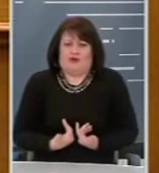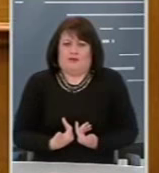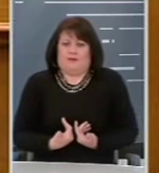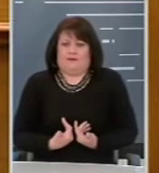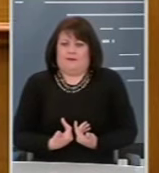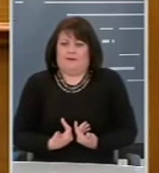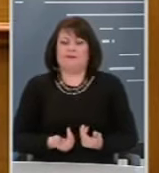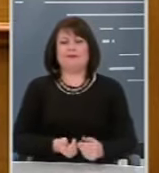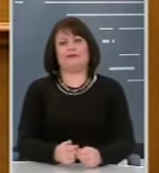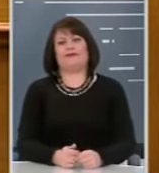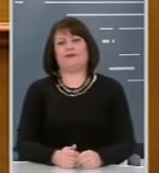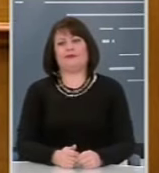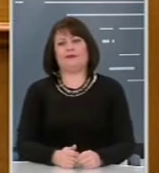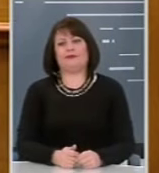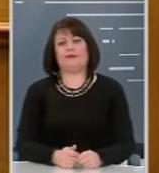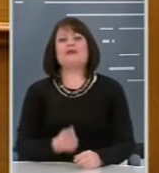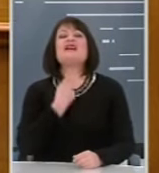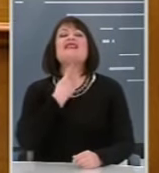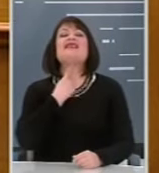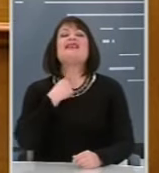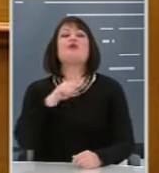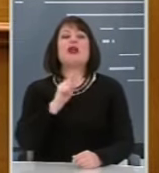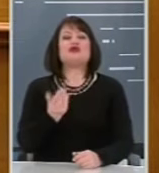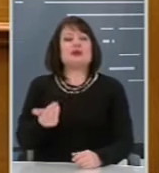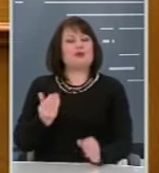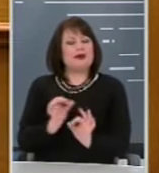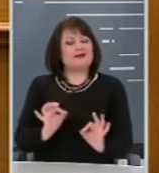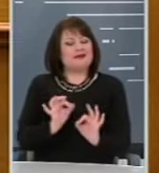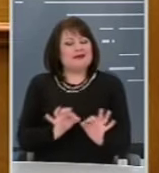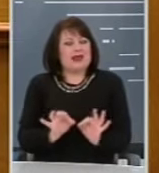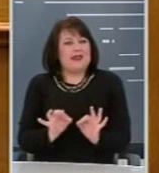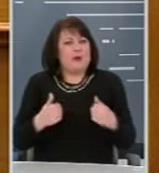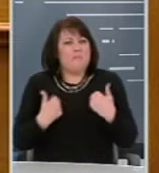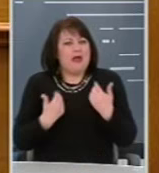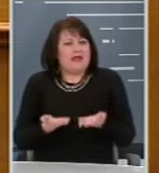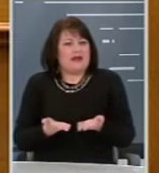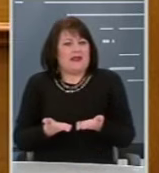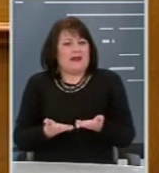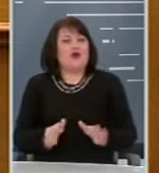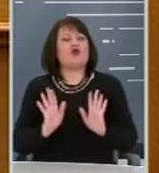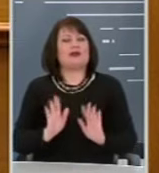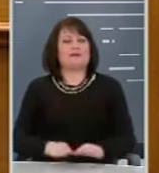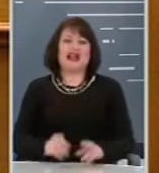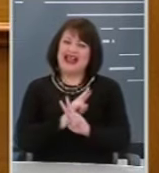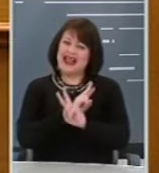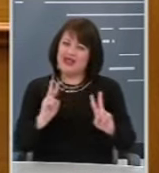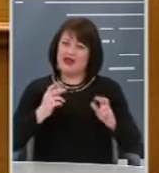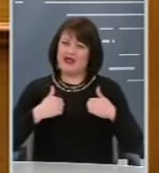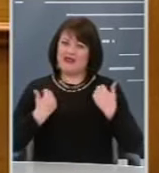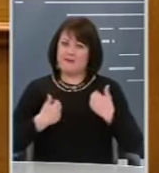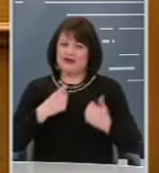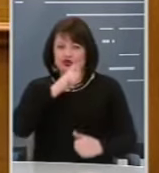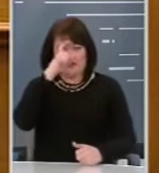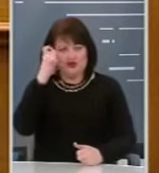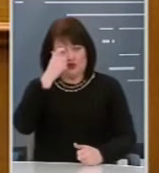παιχνίδι όμως επειδή δεν μου αρέσουν τα στημένα παιχνίδια θα παίξω πιο καθαρά και θα το κάνω πιο